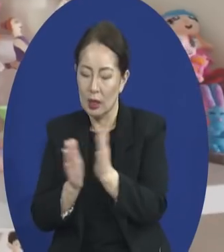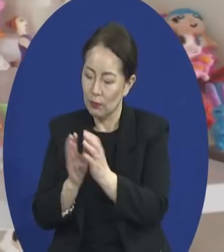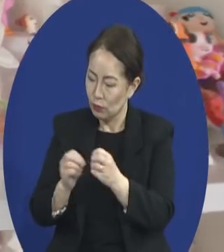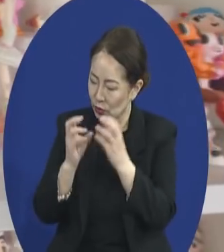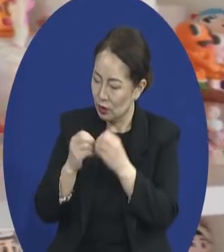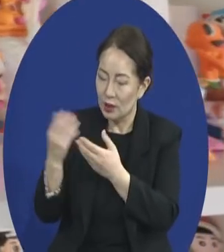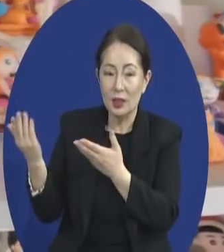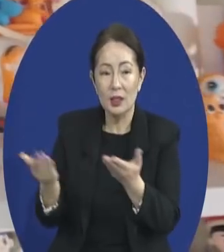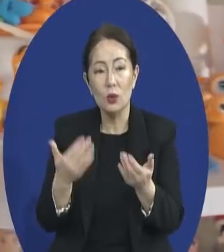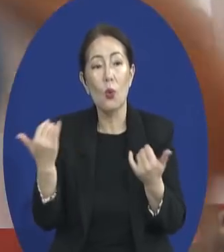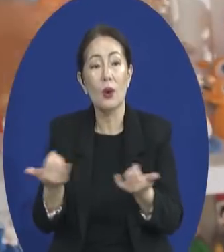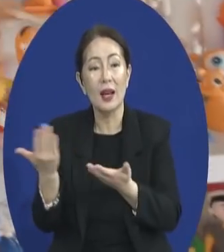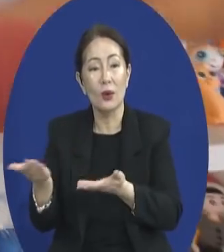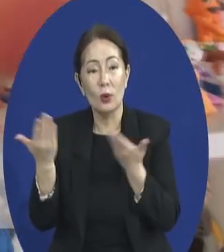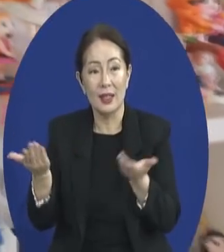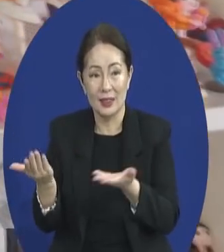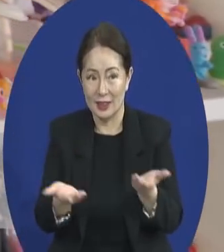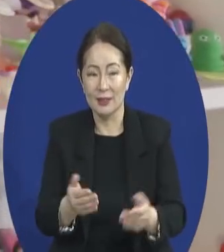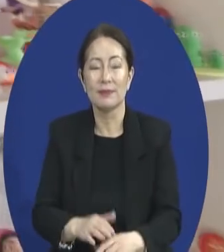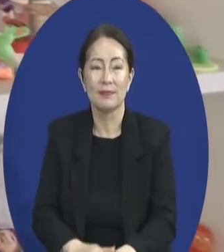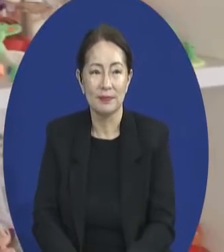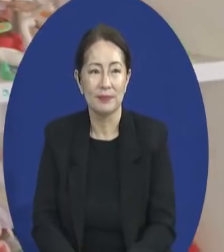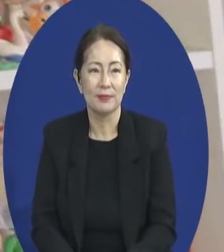хийхийг Мишель уриалж өгсөн юм.